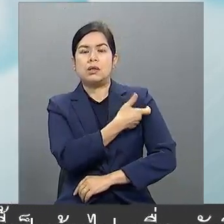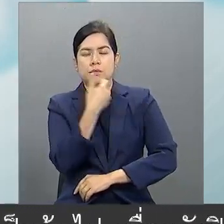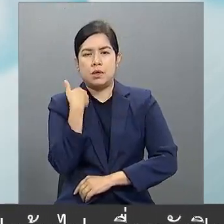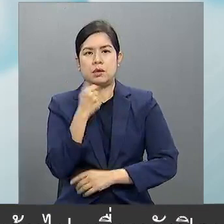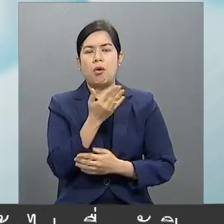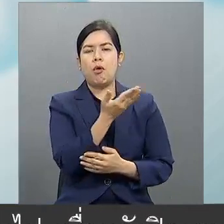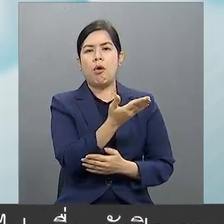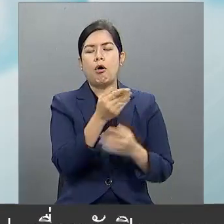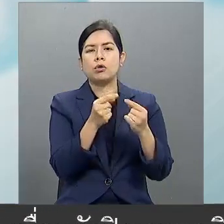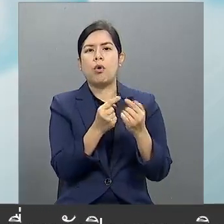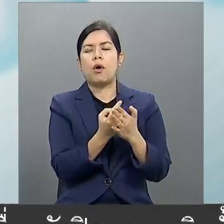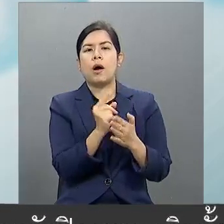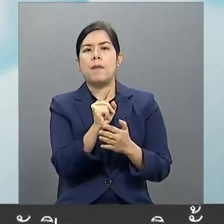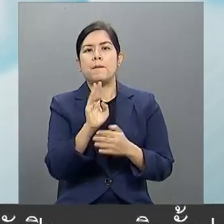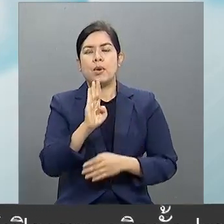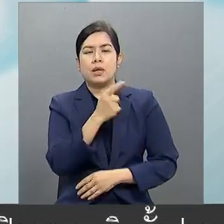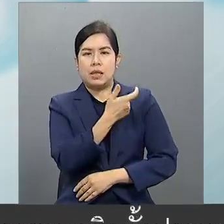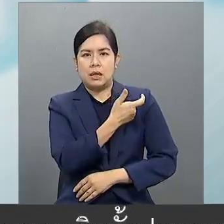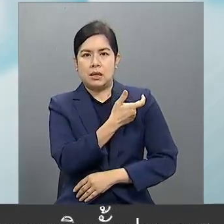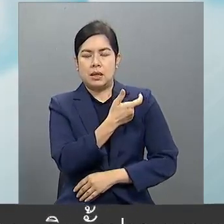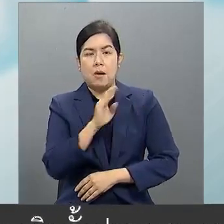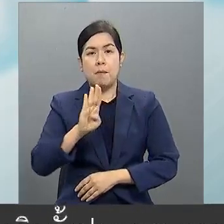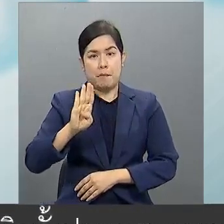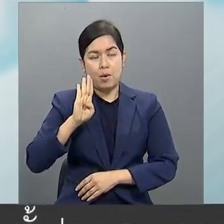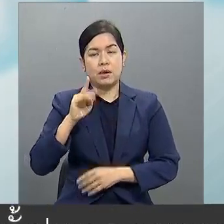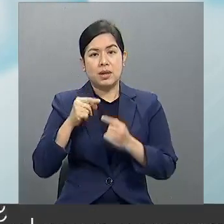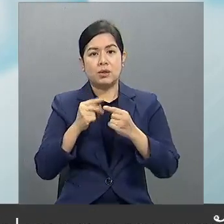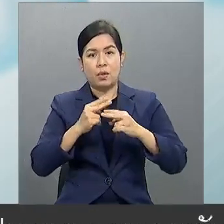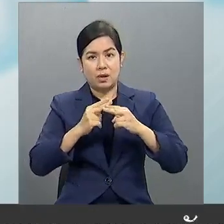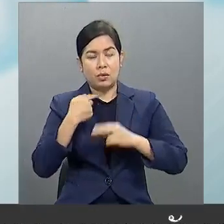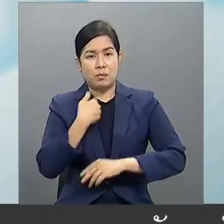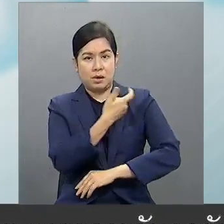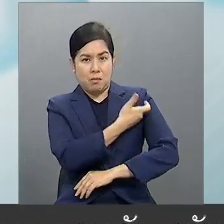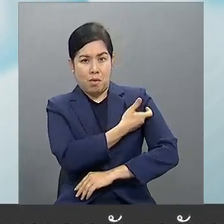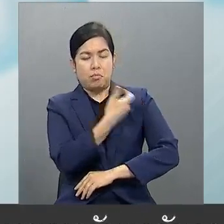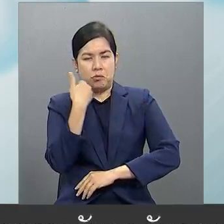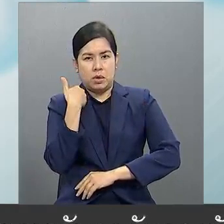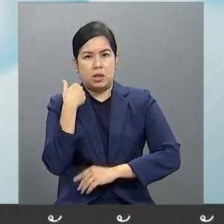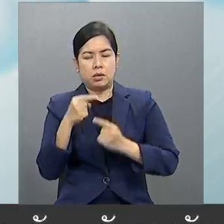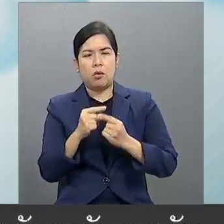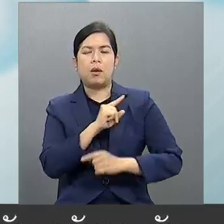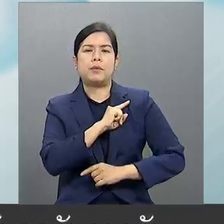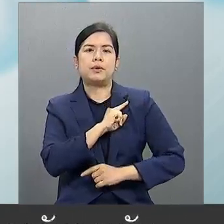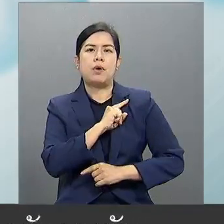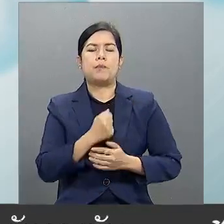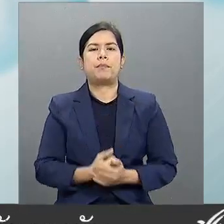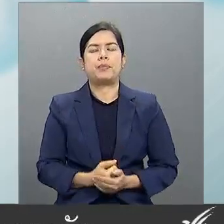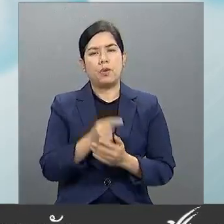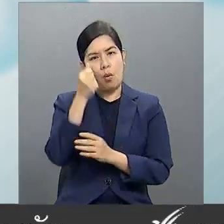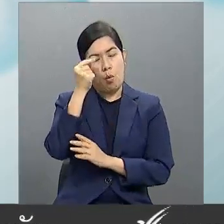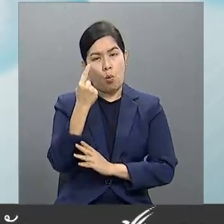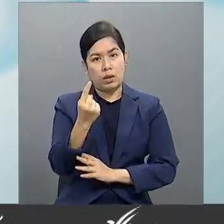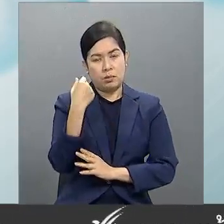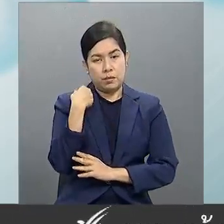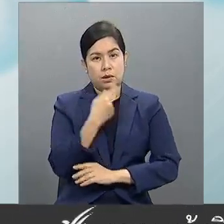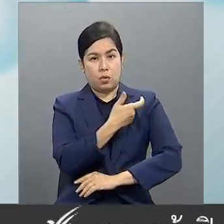ราะเอกชนเป็นกำลังที่มีประสิทธิภาพหมุนเวียนได้เร็วเราฉีดวันหนึ่งได้เยอะโร